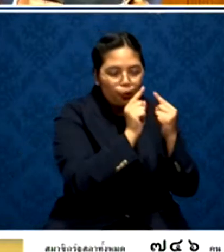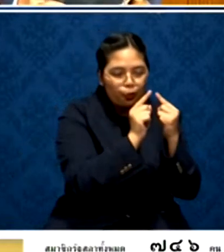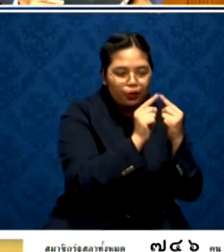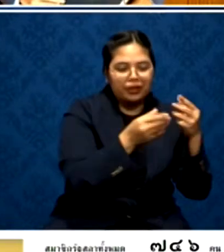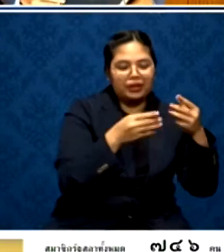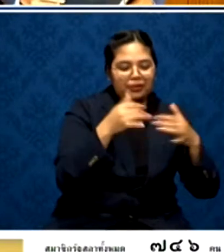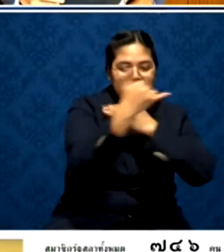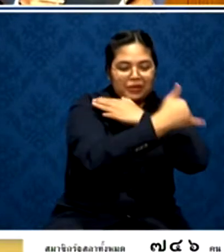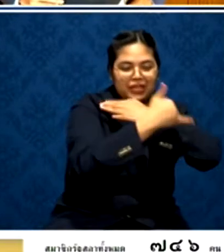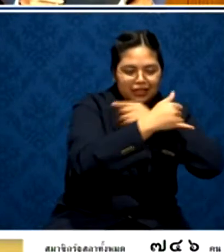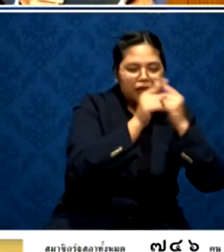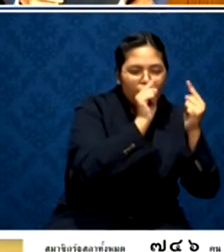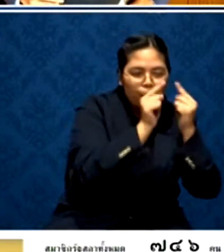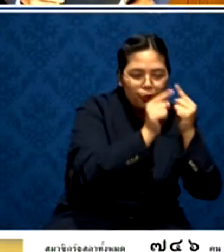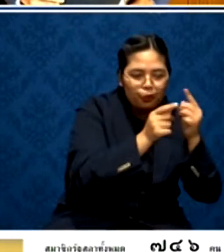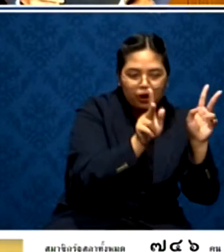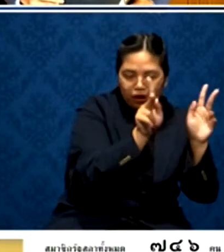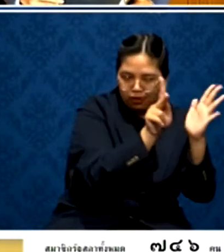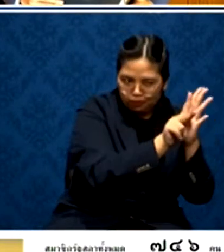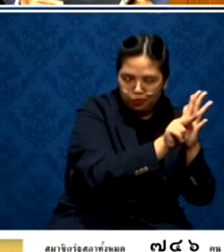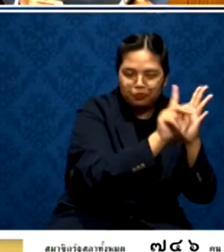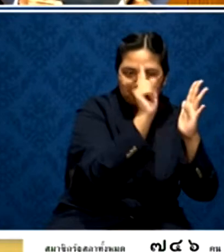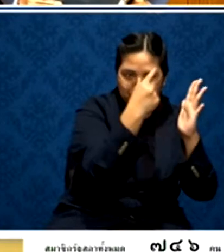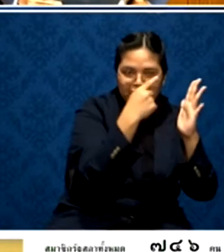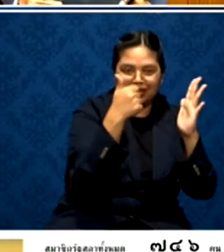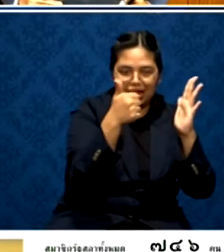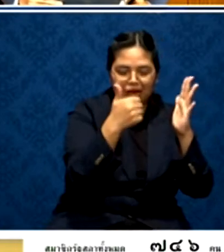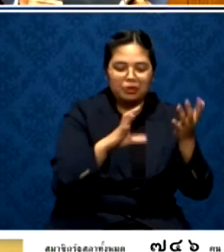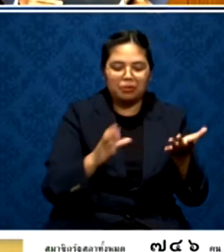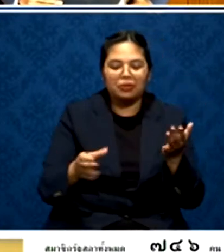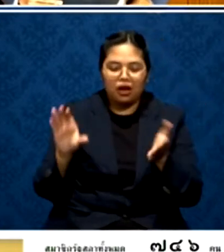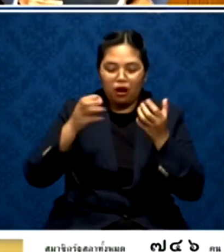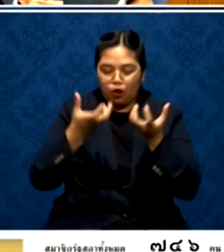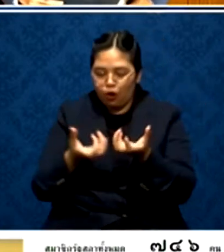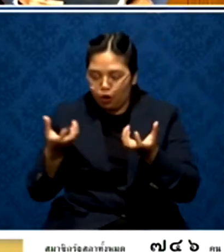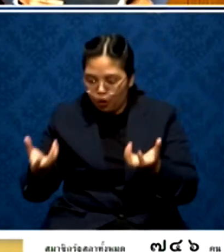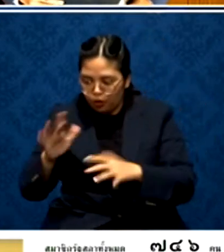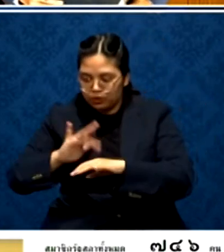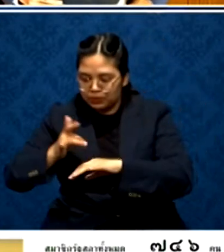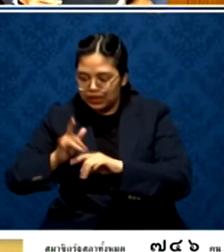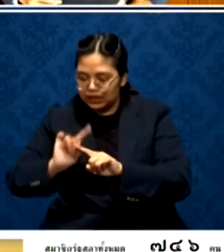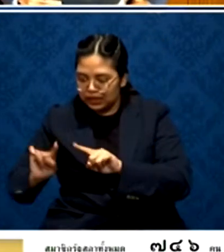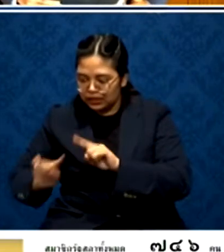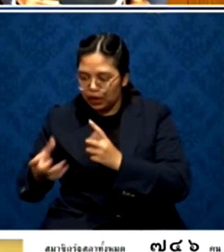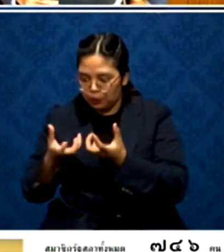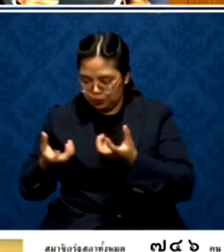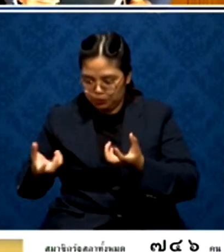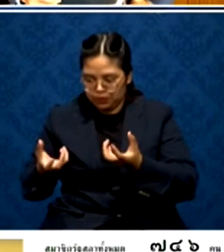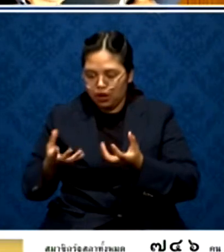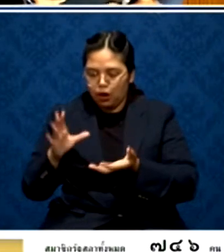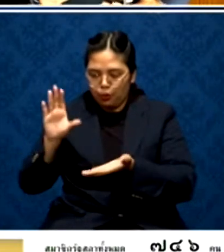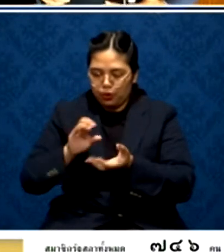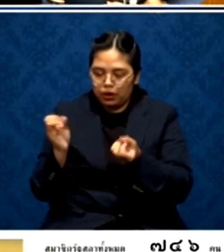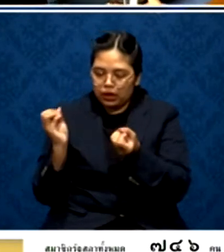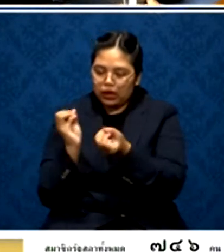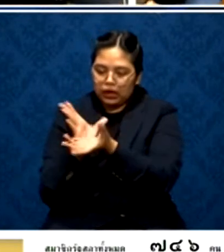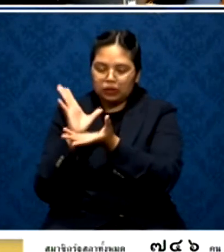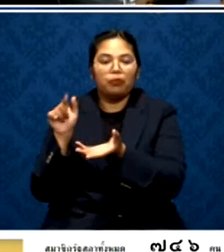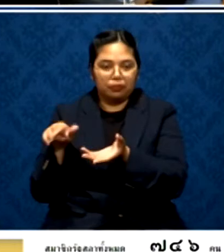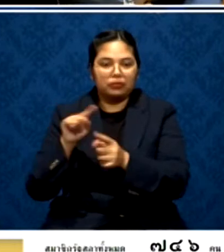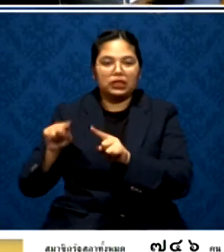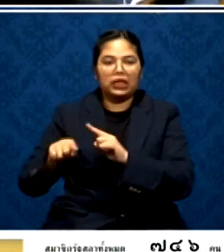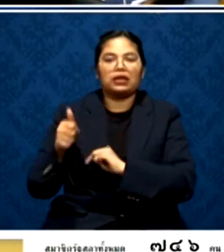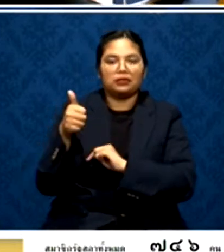กาใหม่ที่ให้ความสำคัญต่อการใช้ทรัพยากรอย่างมีประสิทธิภาพและลดผลกระทบต่อสิ่ง